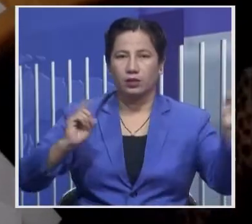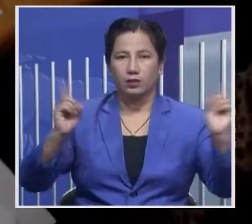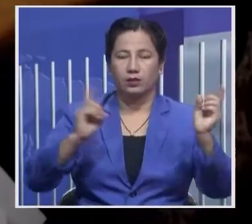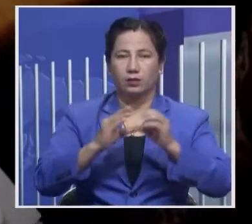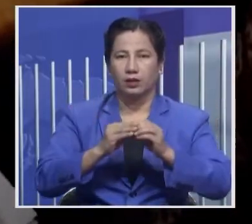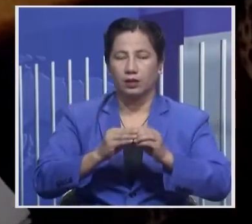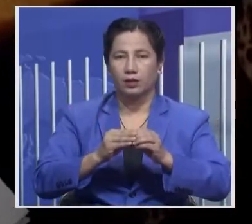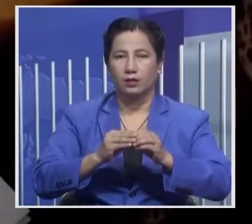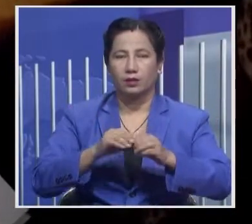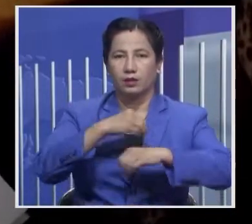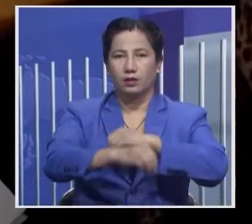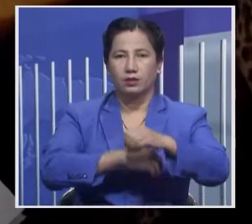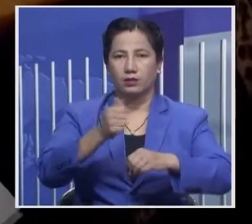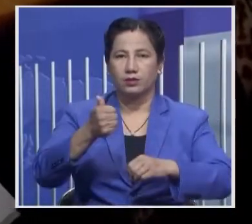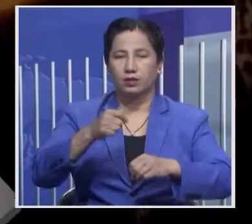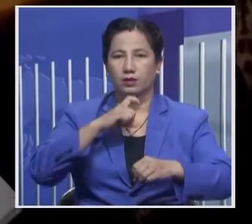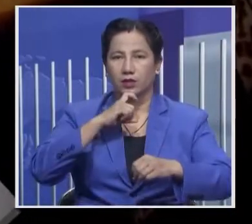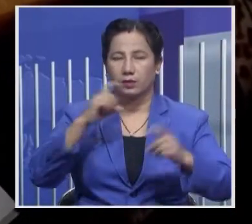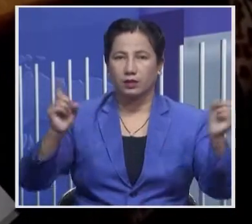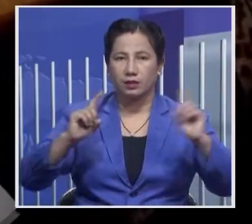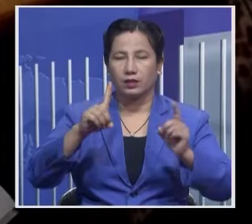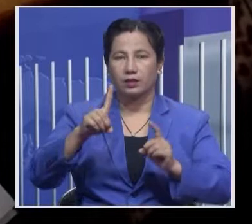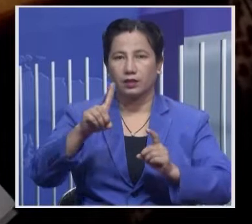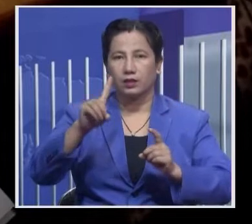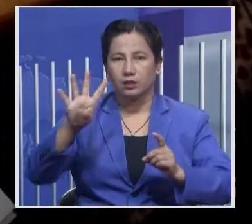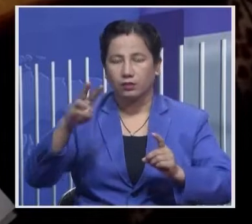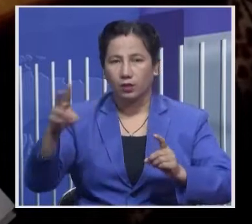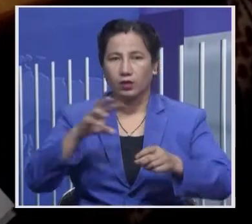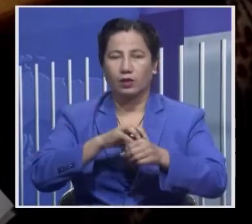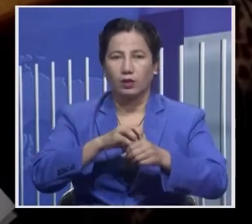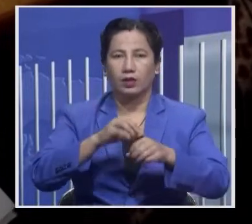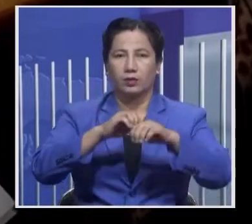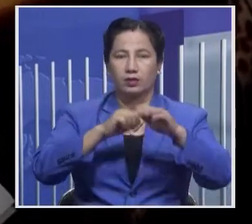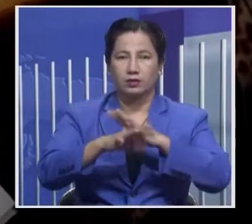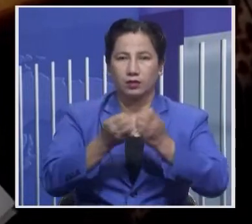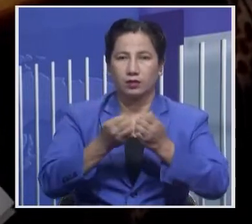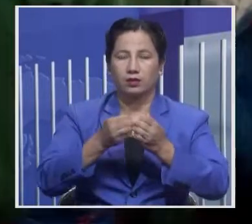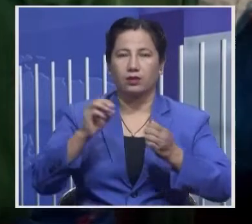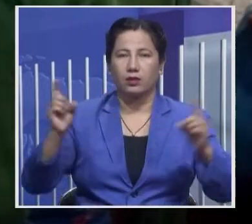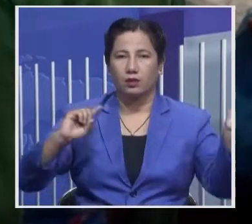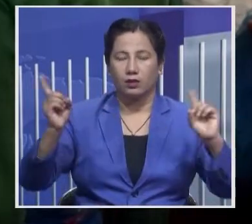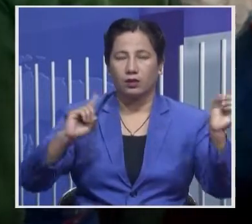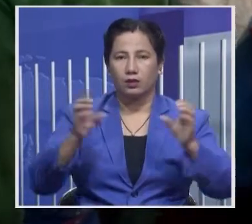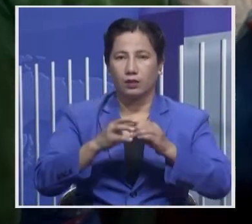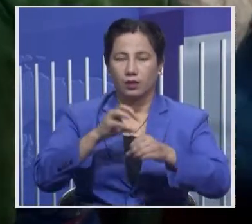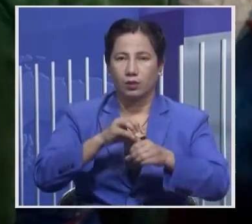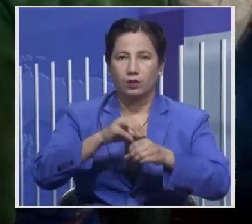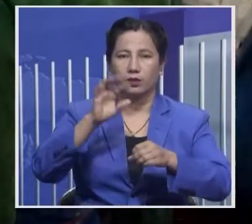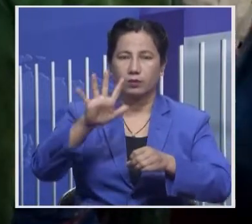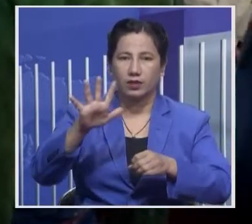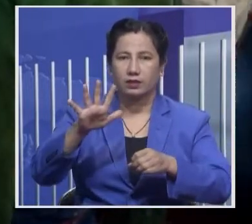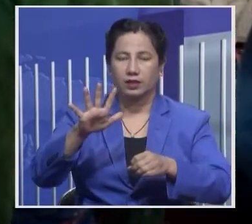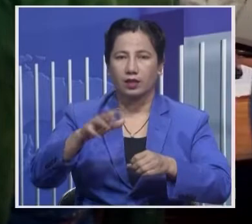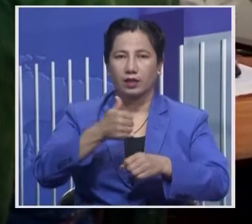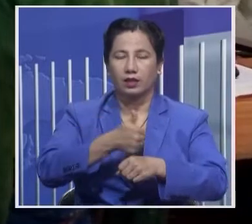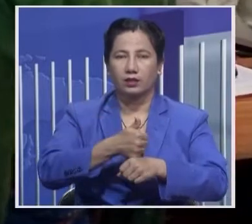नगरपालिकाले साउन 6 गतेबाट नगरका 1-14 वडामा सञ्चालन गरेको मंगलसेन नगरपालिका वडा नम्बर 5